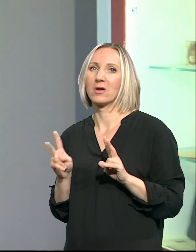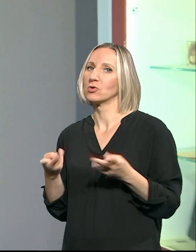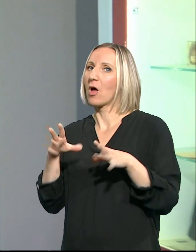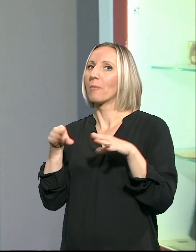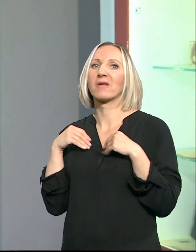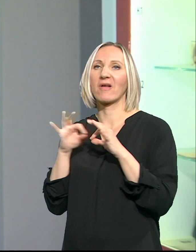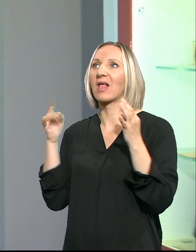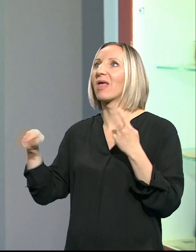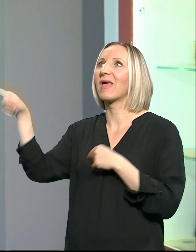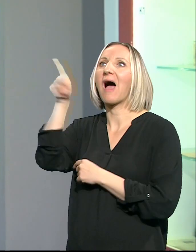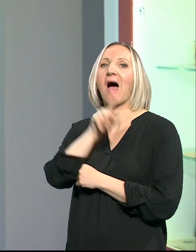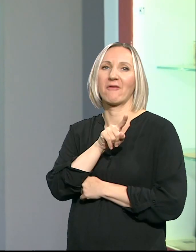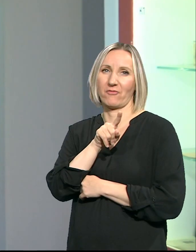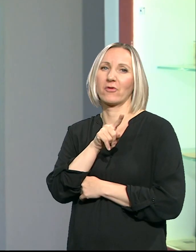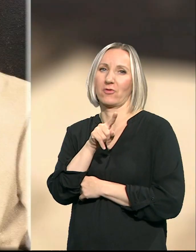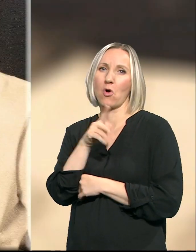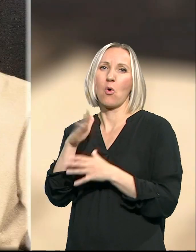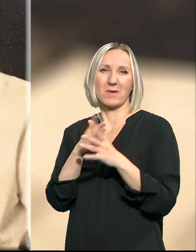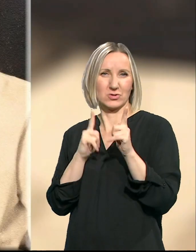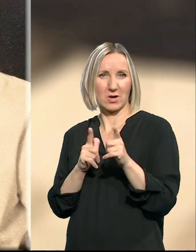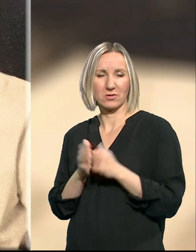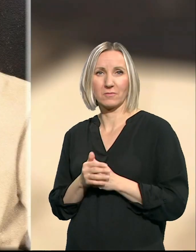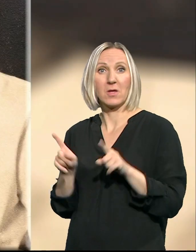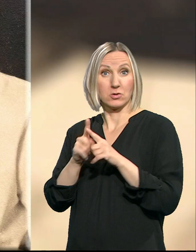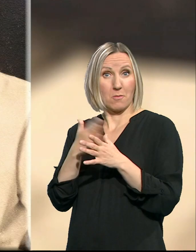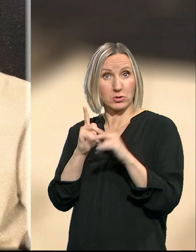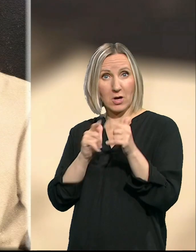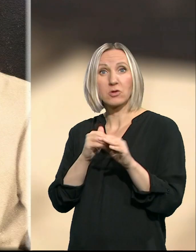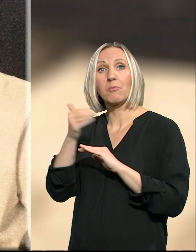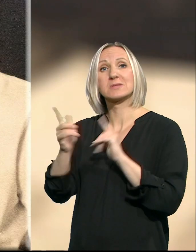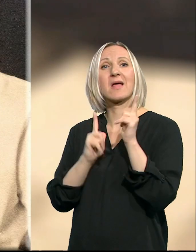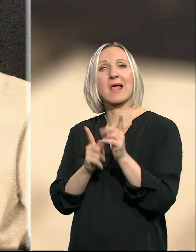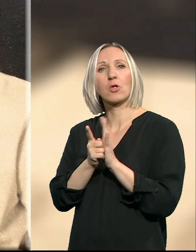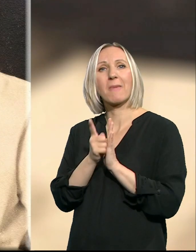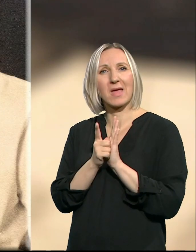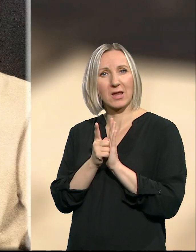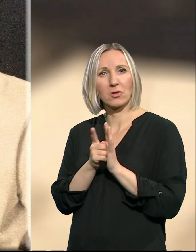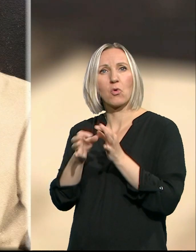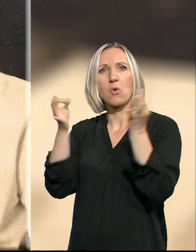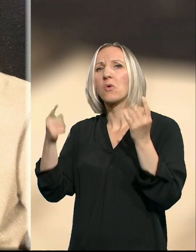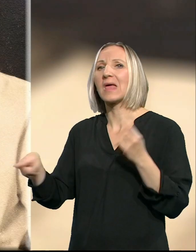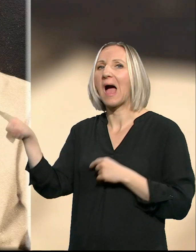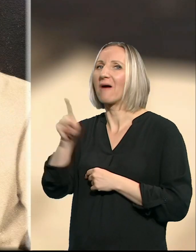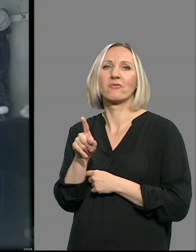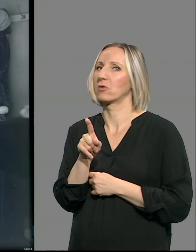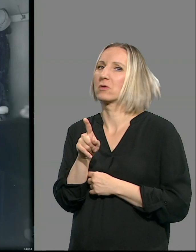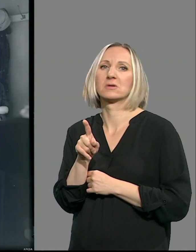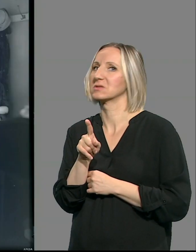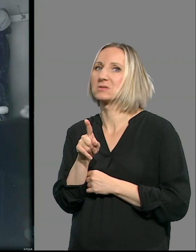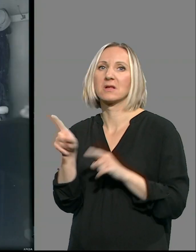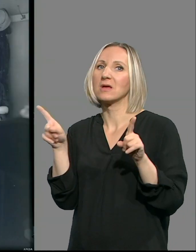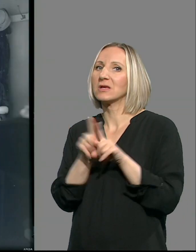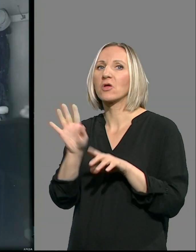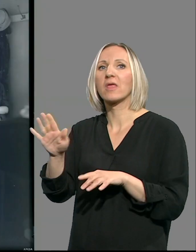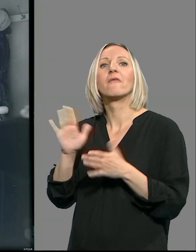u javnosti u međuratnom razdoblju. U međuratnom, a naročito u posleratnom periodu, u javnosti nisu lako prolazile ni ideje